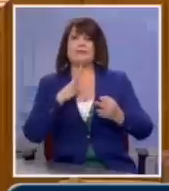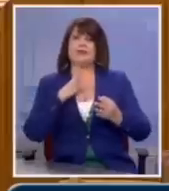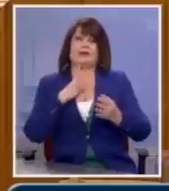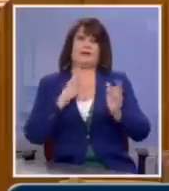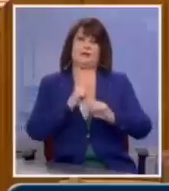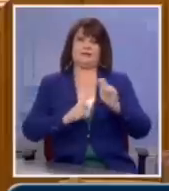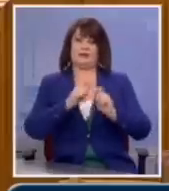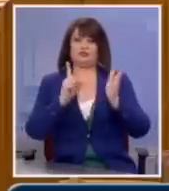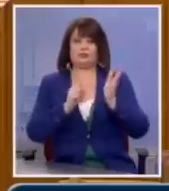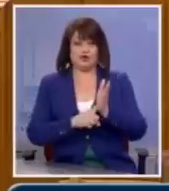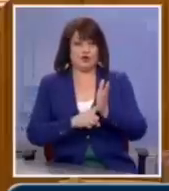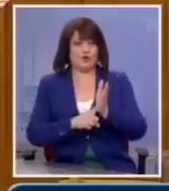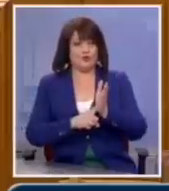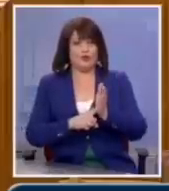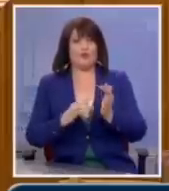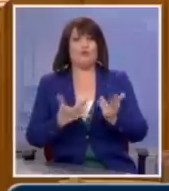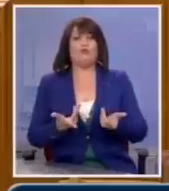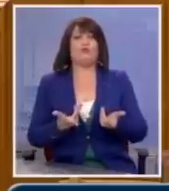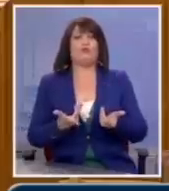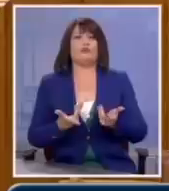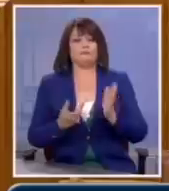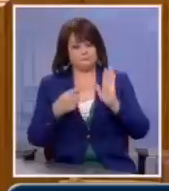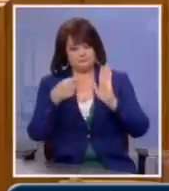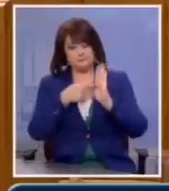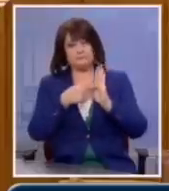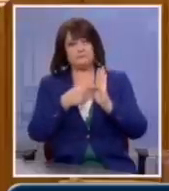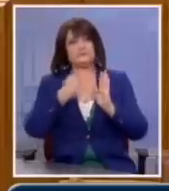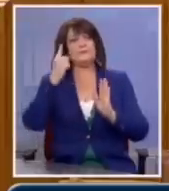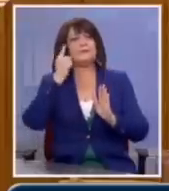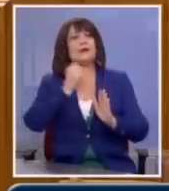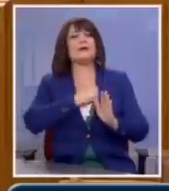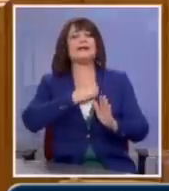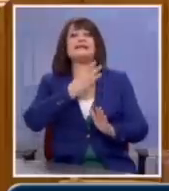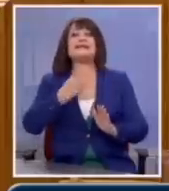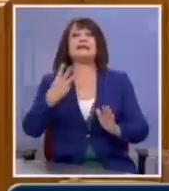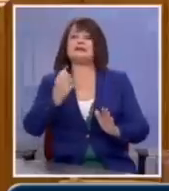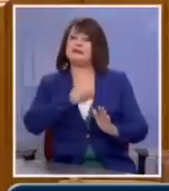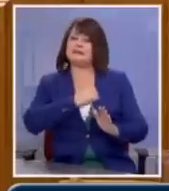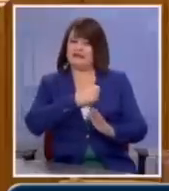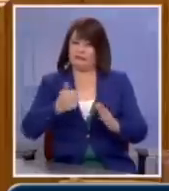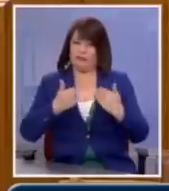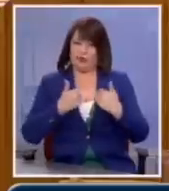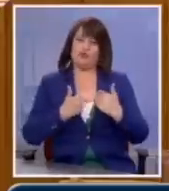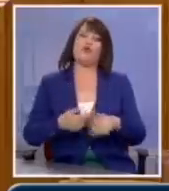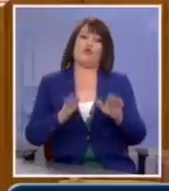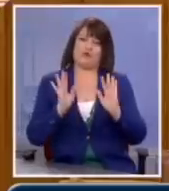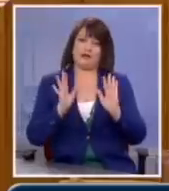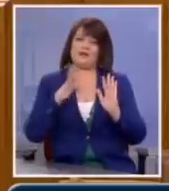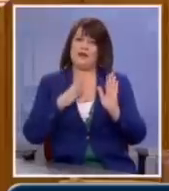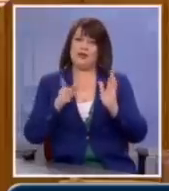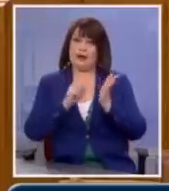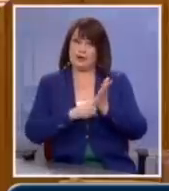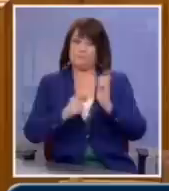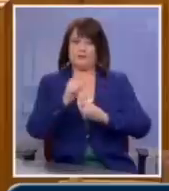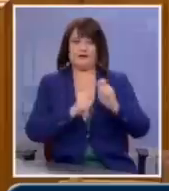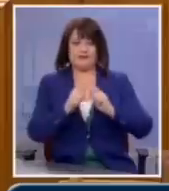ένα νόμο που θα είναι και θα αποτυπώνει το ιδεολογικό στίγμα του ΣΥΡΙΖΑ, αλλά θέλαμε να φτιάξουμε ένα νόμο που